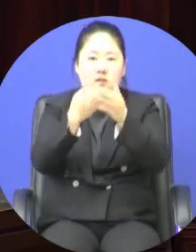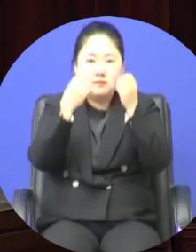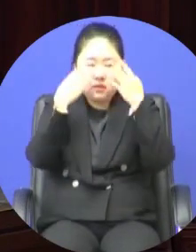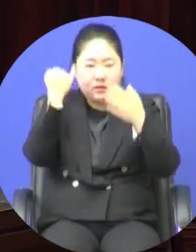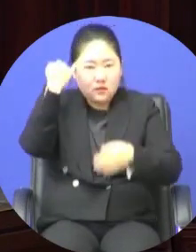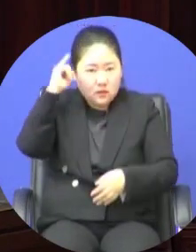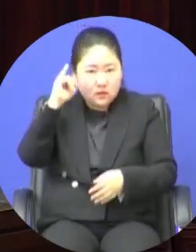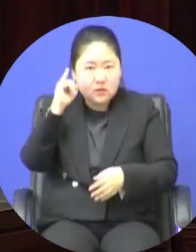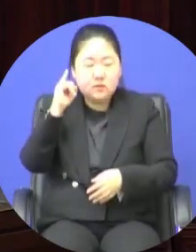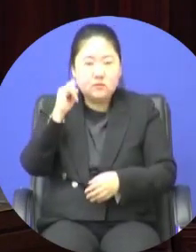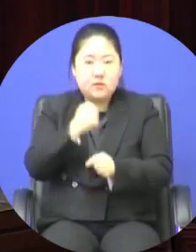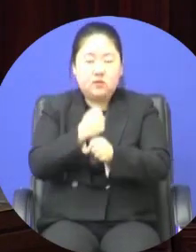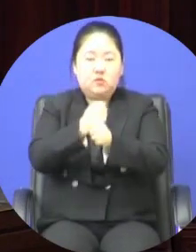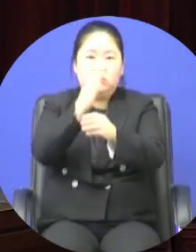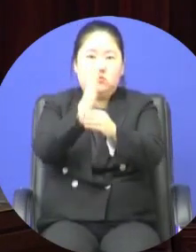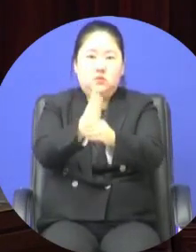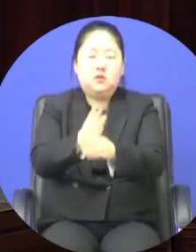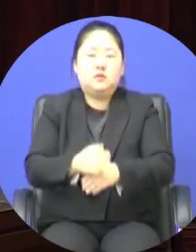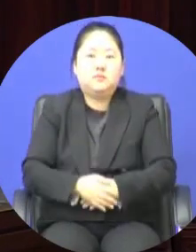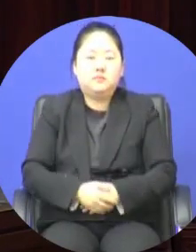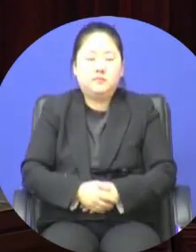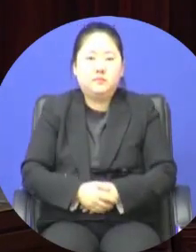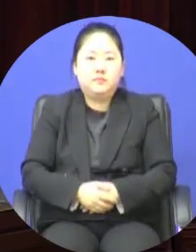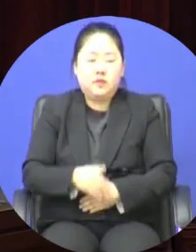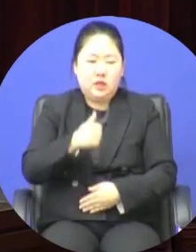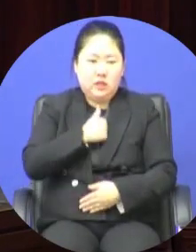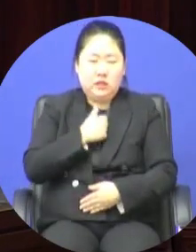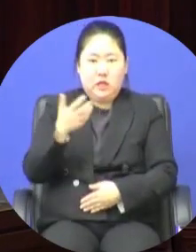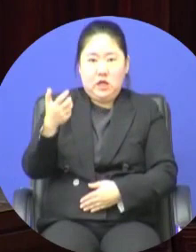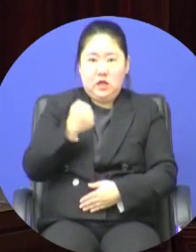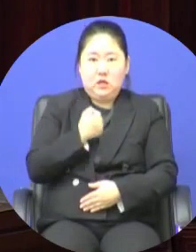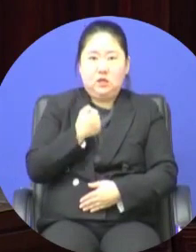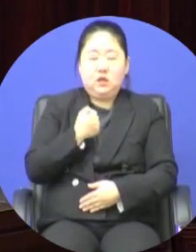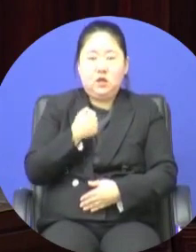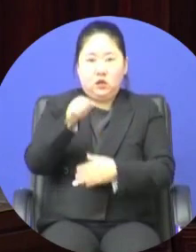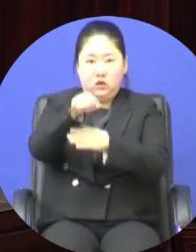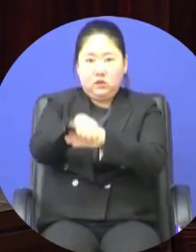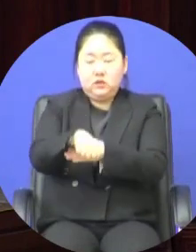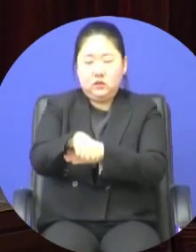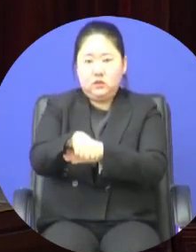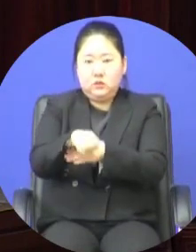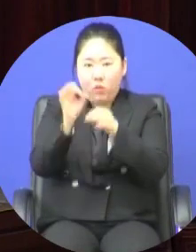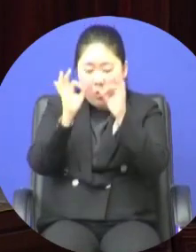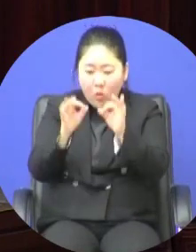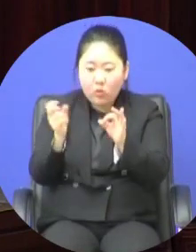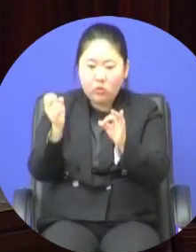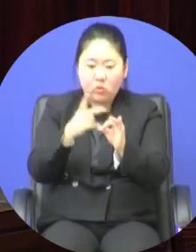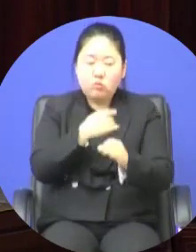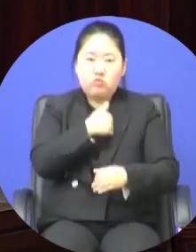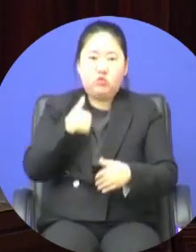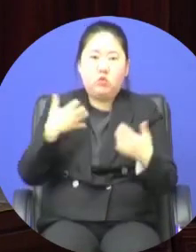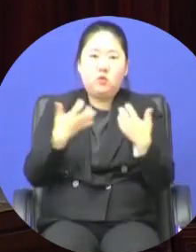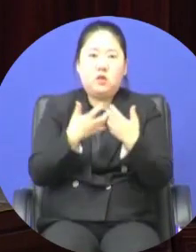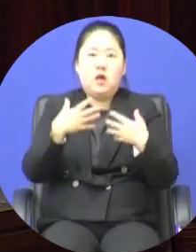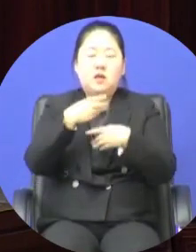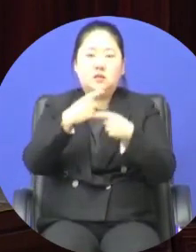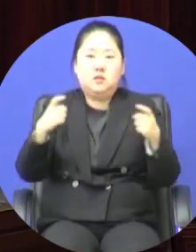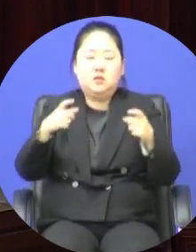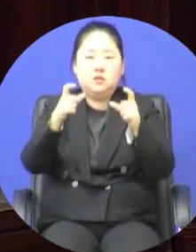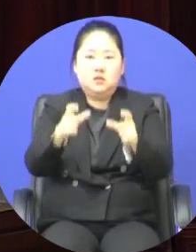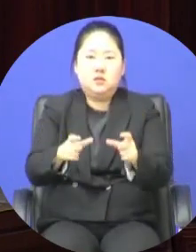혁신 모델을 만들어가고 있습니다. 자부심을 갖기에 충분한 결실이자 풍요로운 안성의 미래를 약속하는